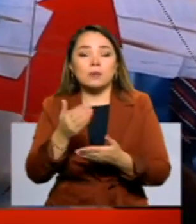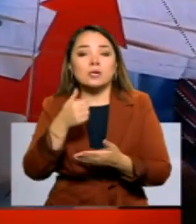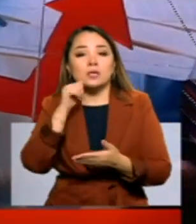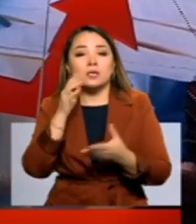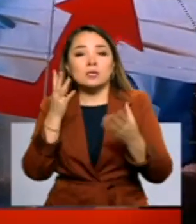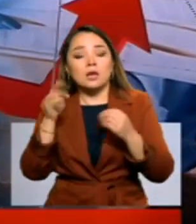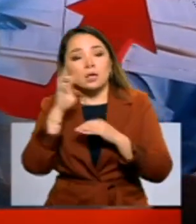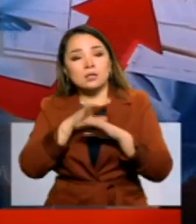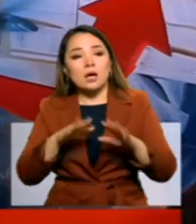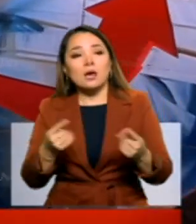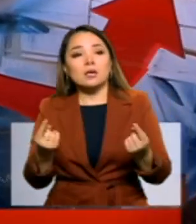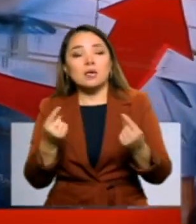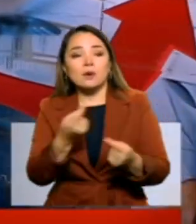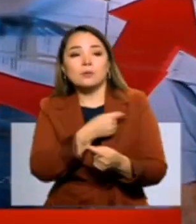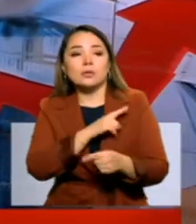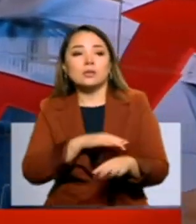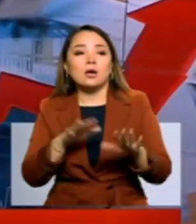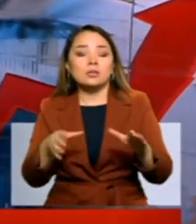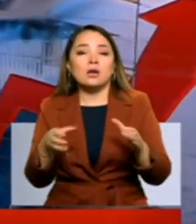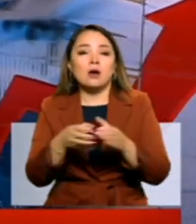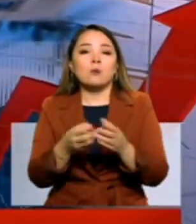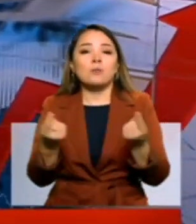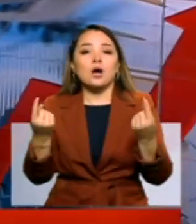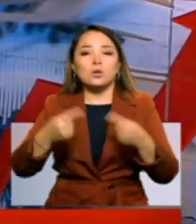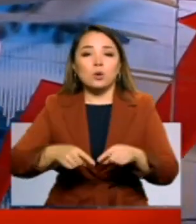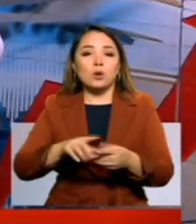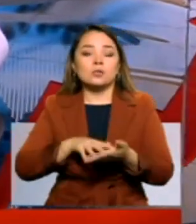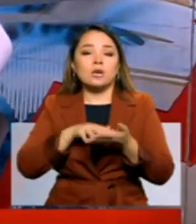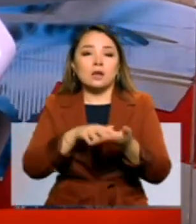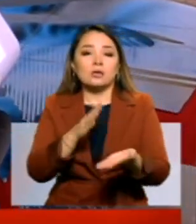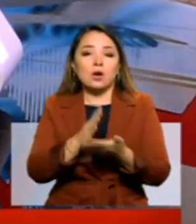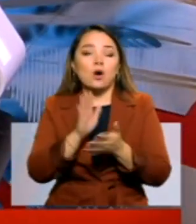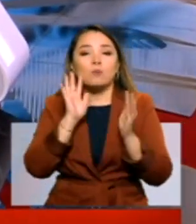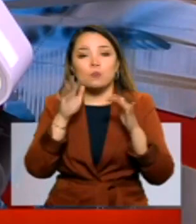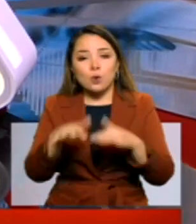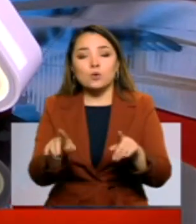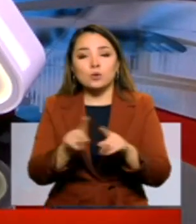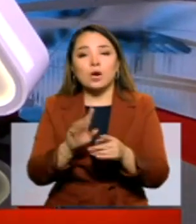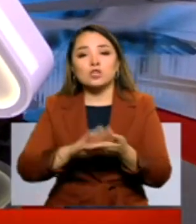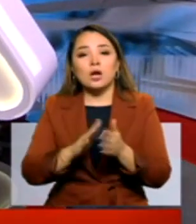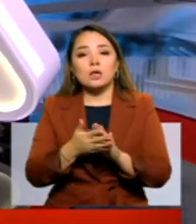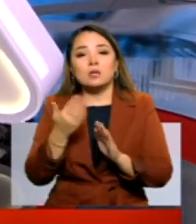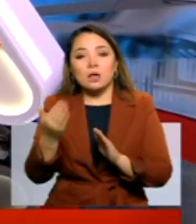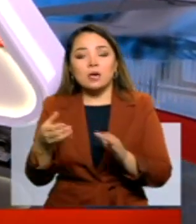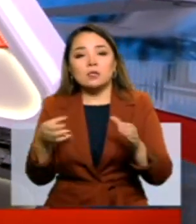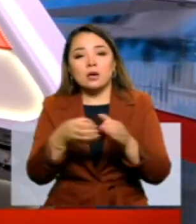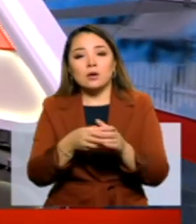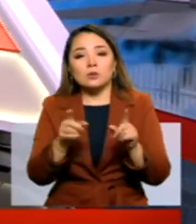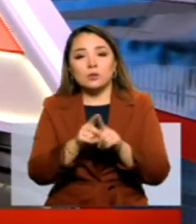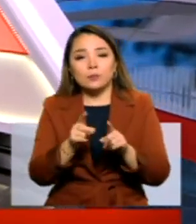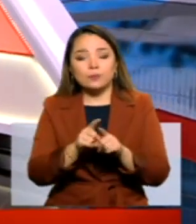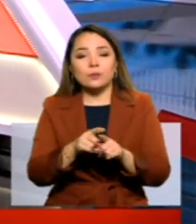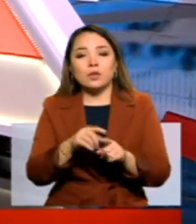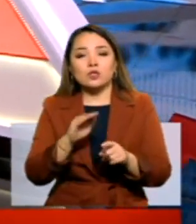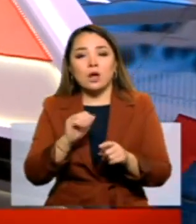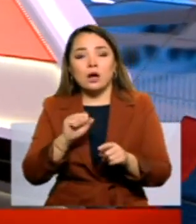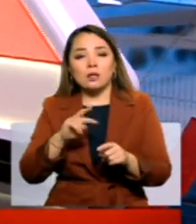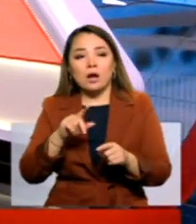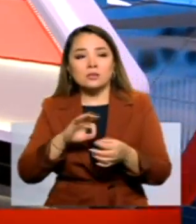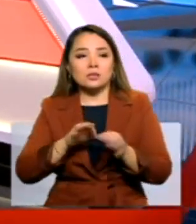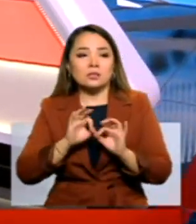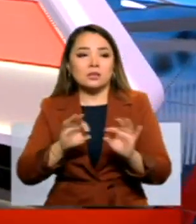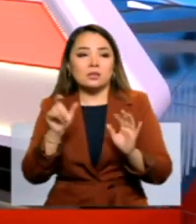ғана елдің ең ірі дәріханалар желісі банкротқа өтініш берді. Мұхиттың арғы жағындағы жағдайды меншікті тілшіміз жалғас Сәдібекұлы